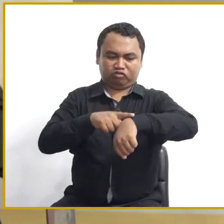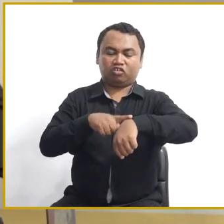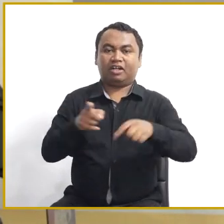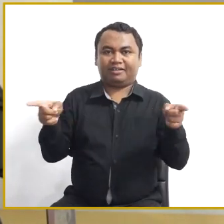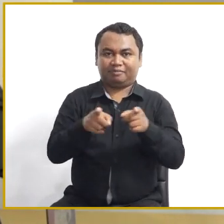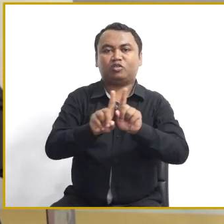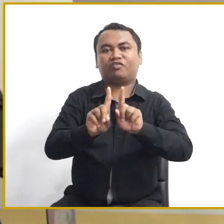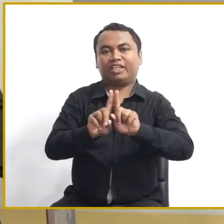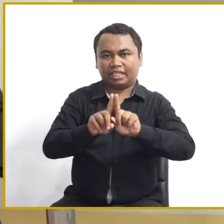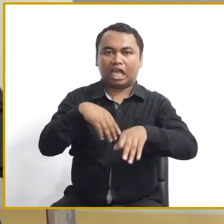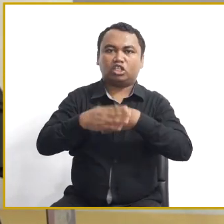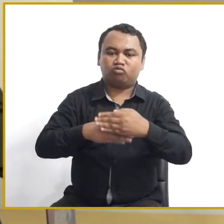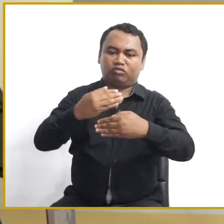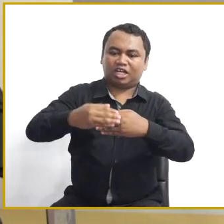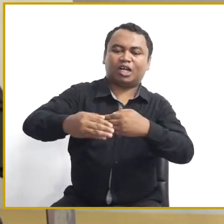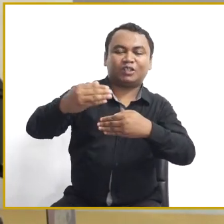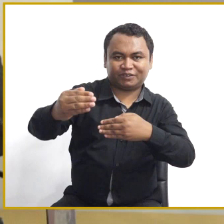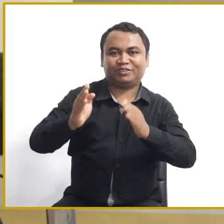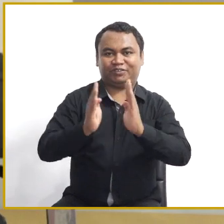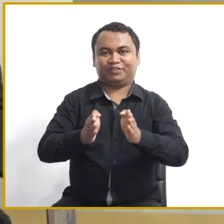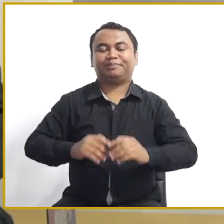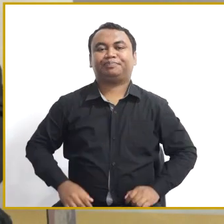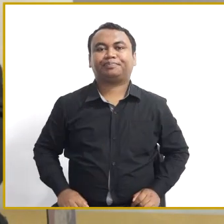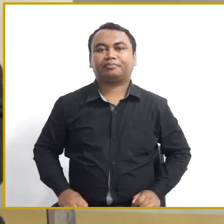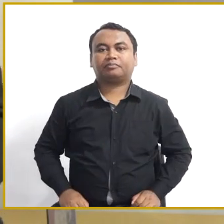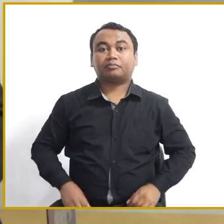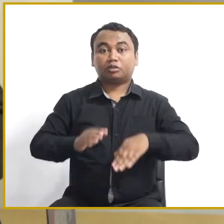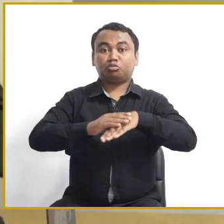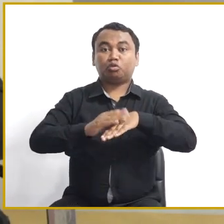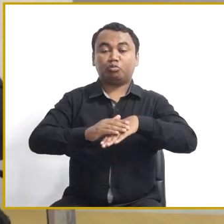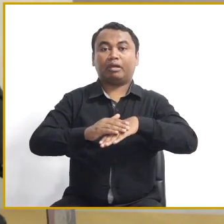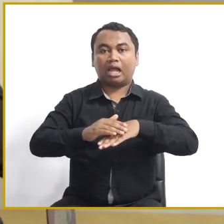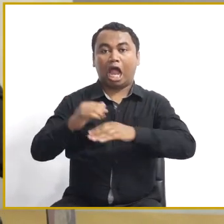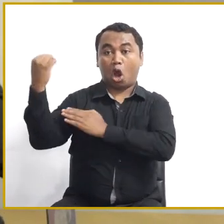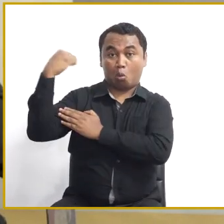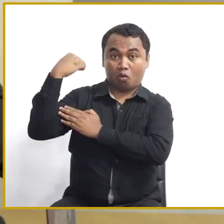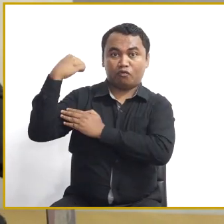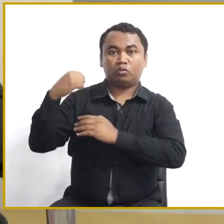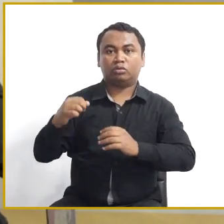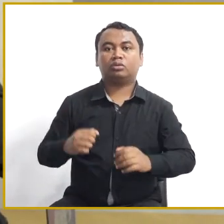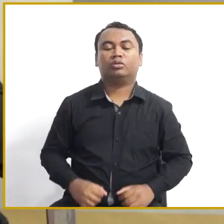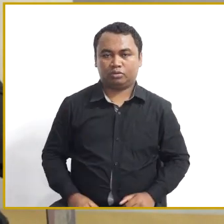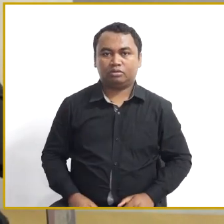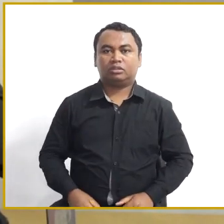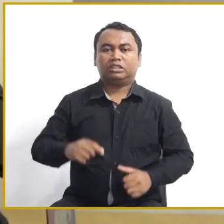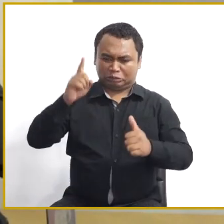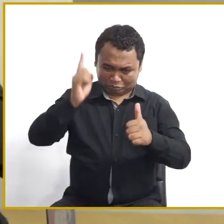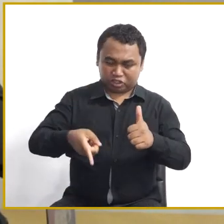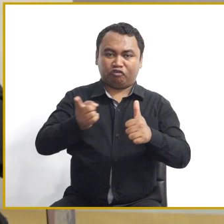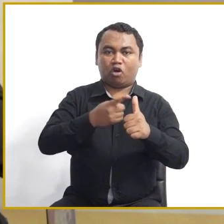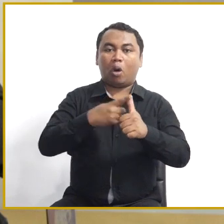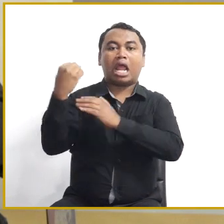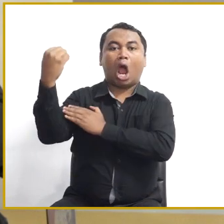ahafahatsika miroso makany amin'izay zavatra zay mikasika ny resaka angova tsy misy fampandrosoana azo atao eto amin'ny